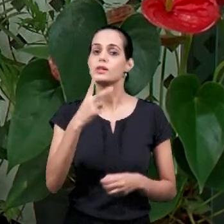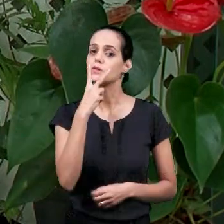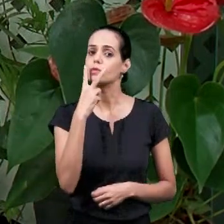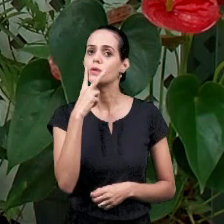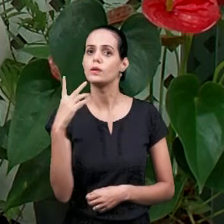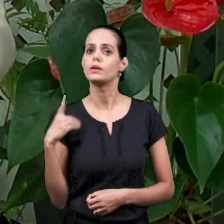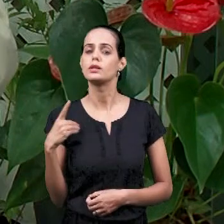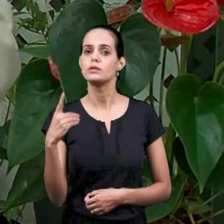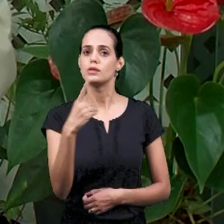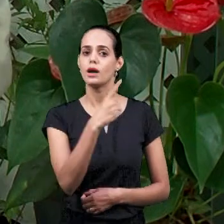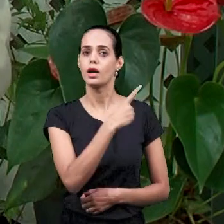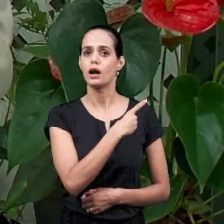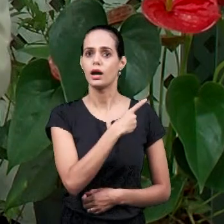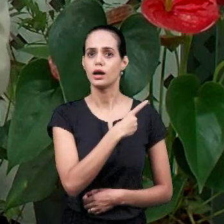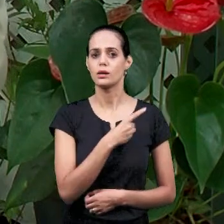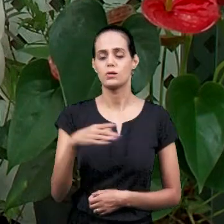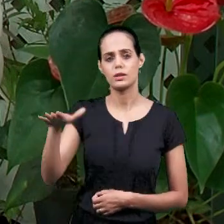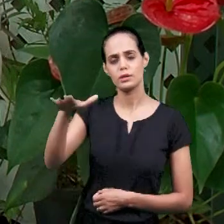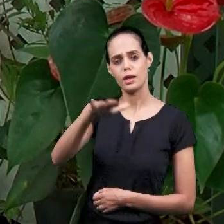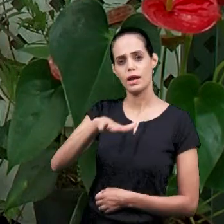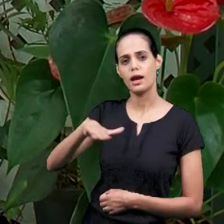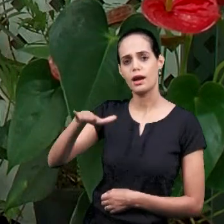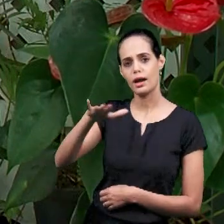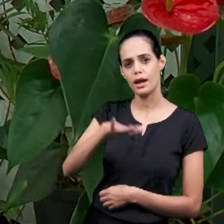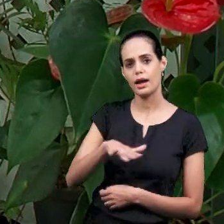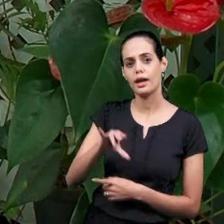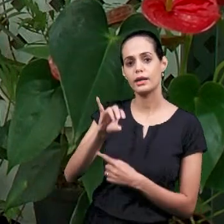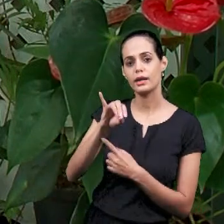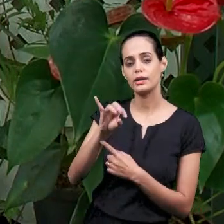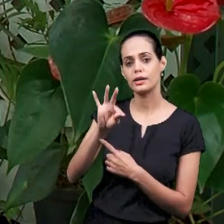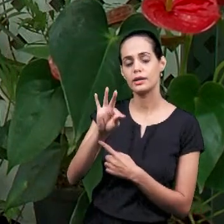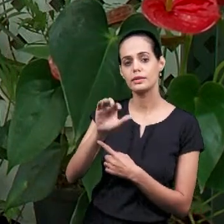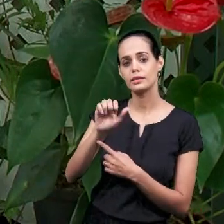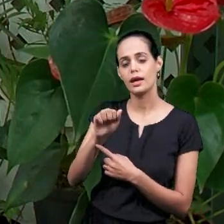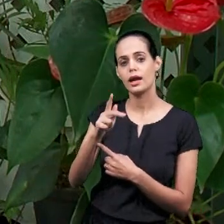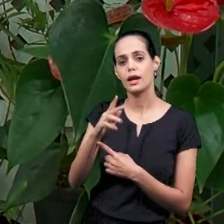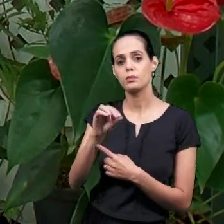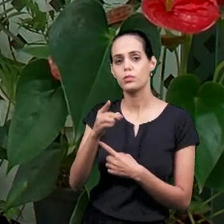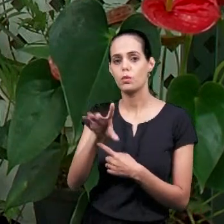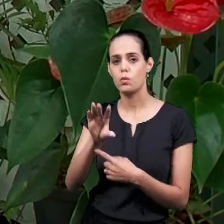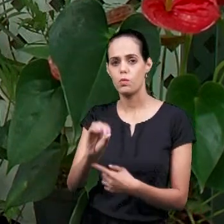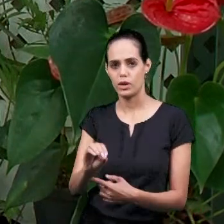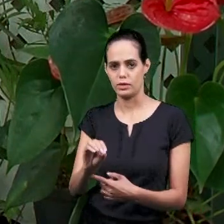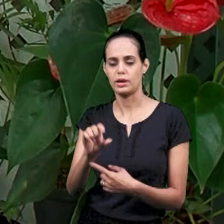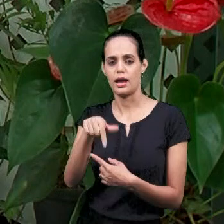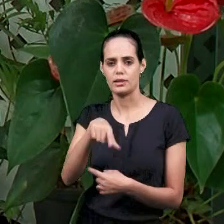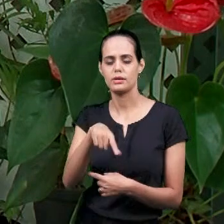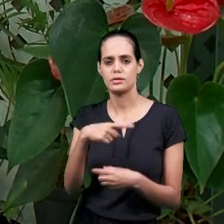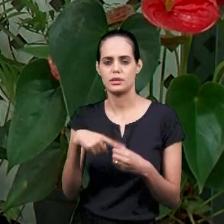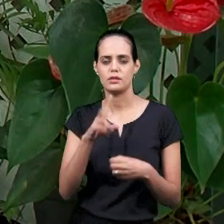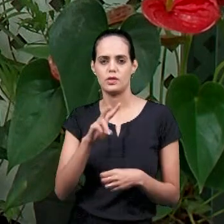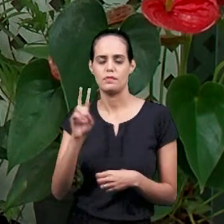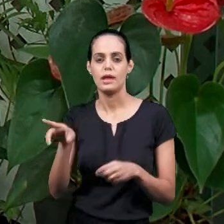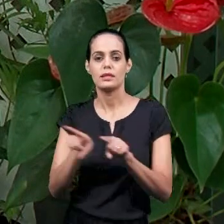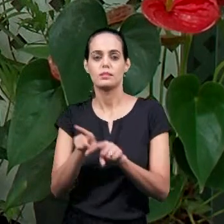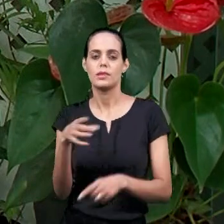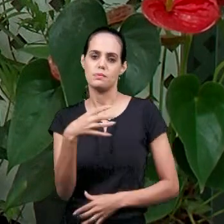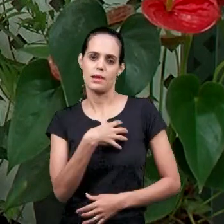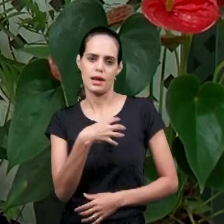À Vitória, nous avons le diacre dans la région d'Itapuã, aussi sa contribution.